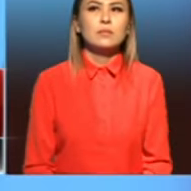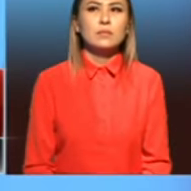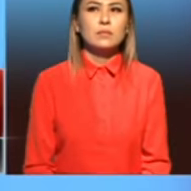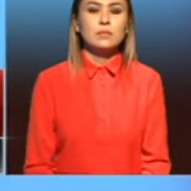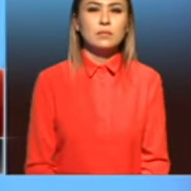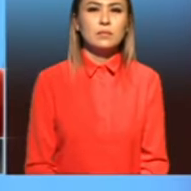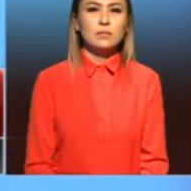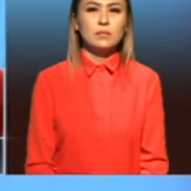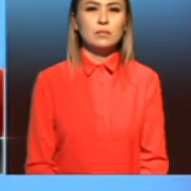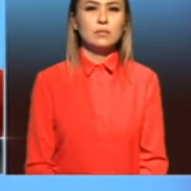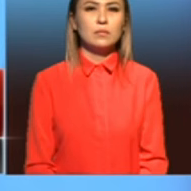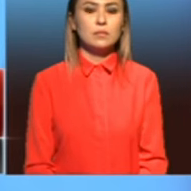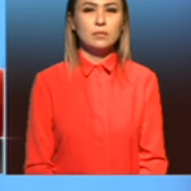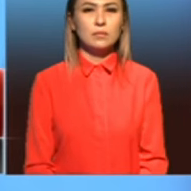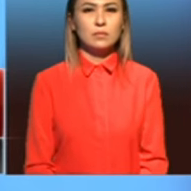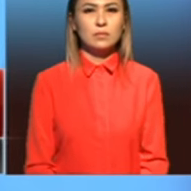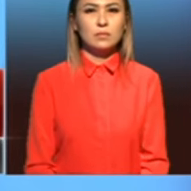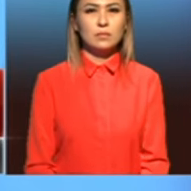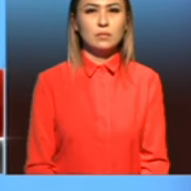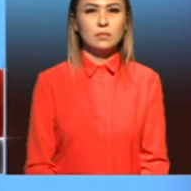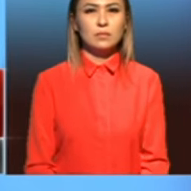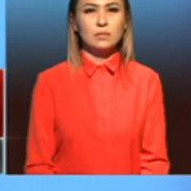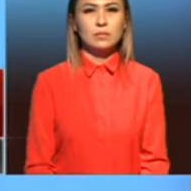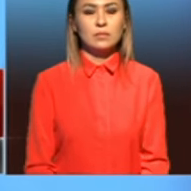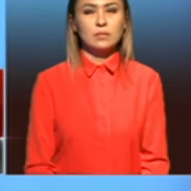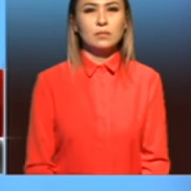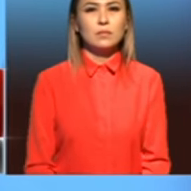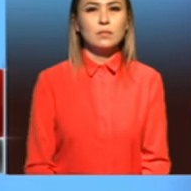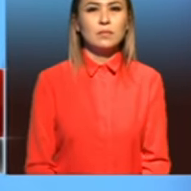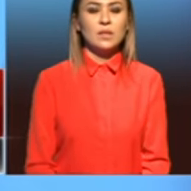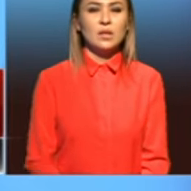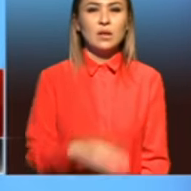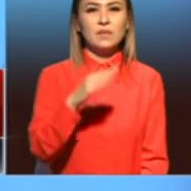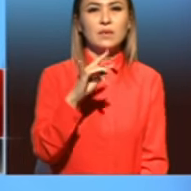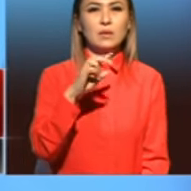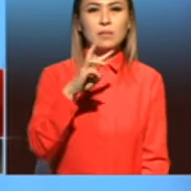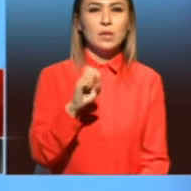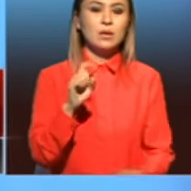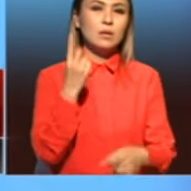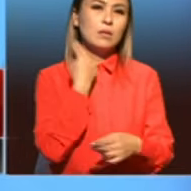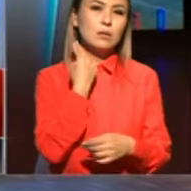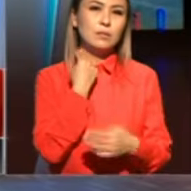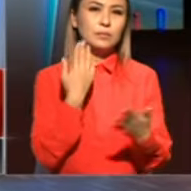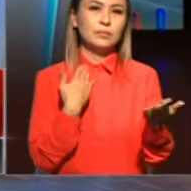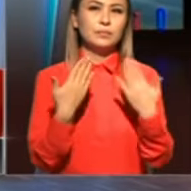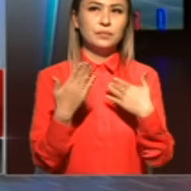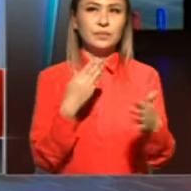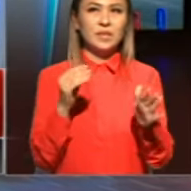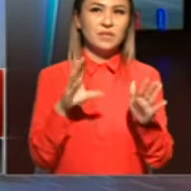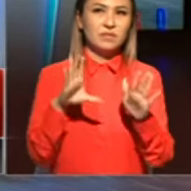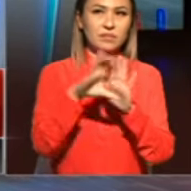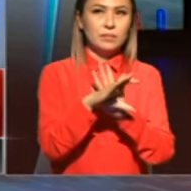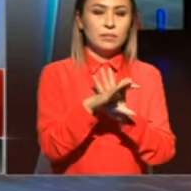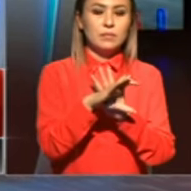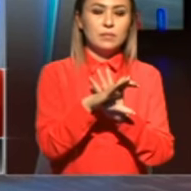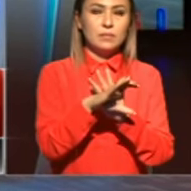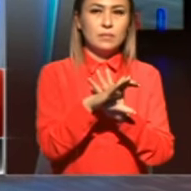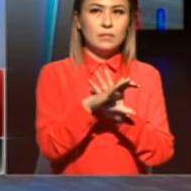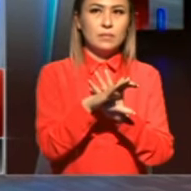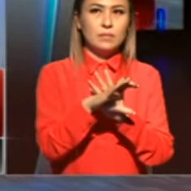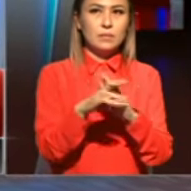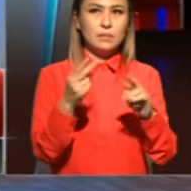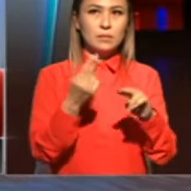фирмааралық аражығын бізде 7 минут қалған екен. Иә, мен енді фирмааралық қарызды осыны жаңа инвестициялық неде қарыз деп атырқ,